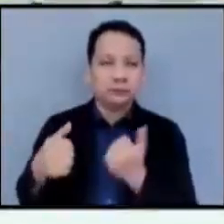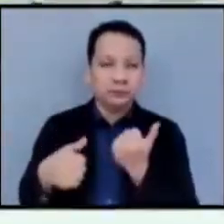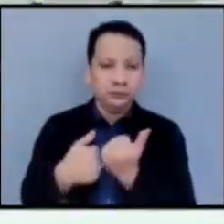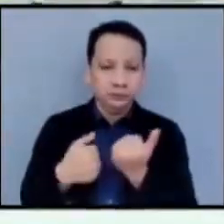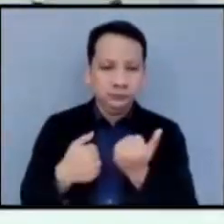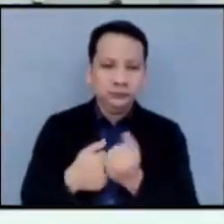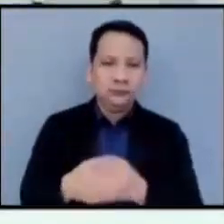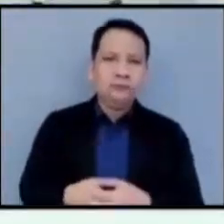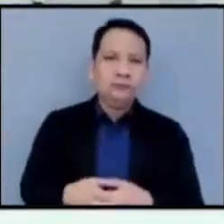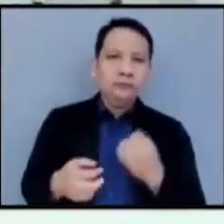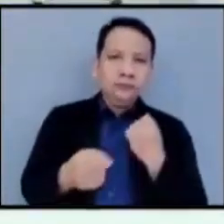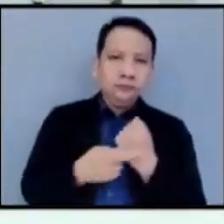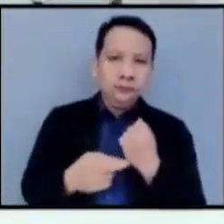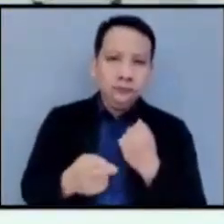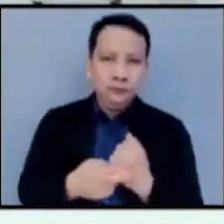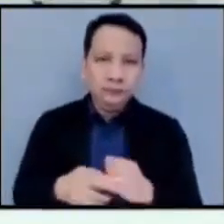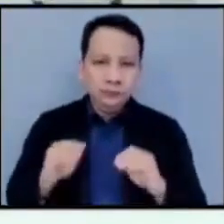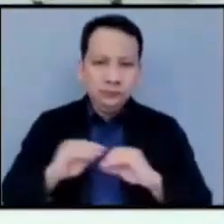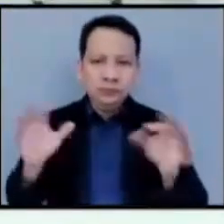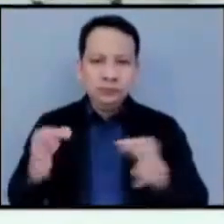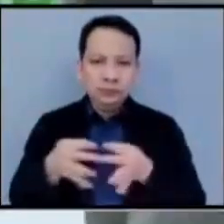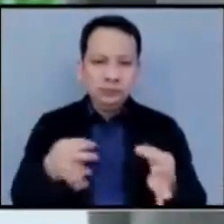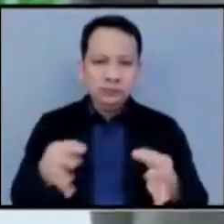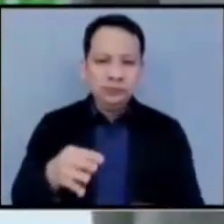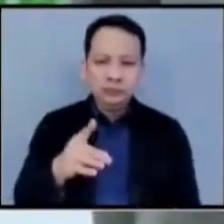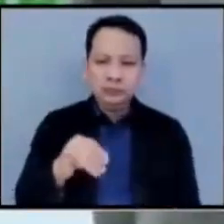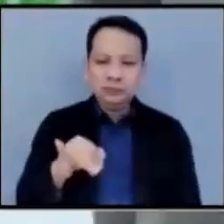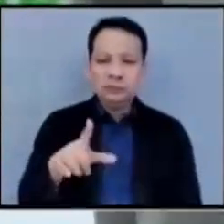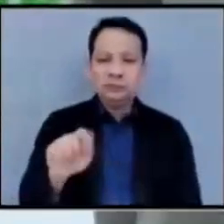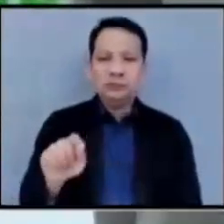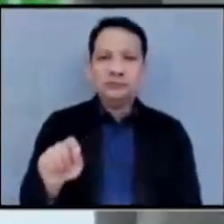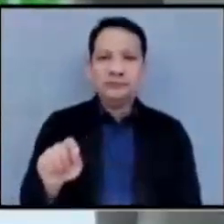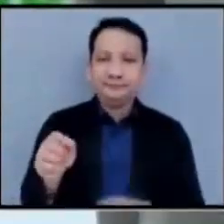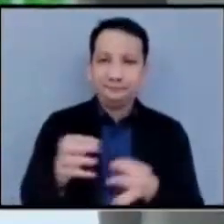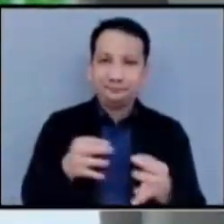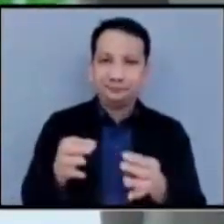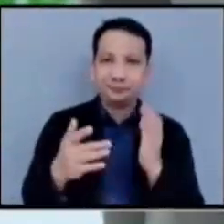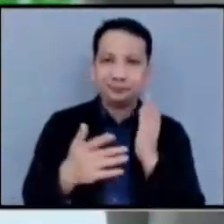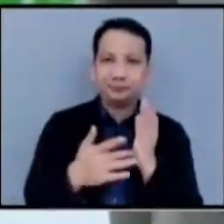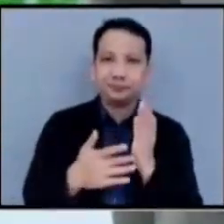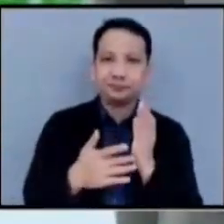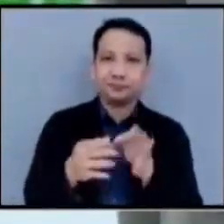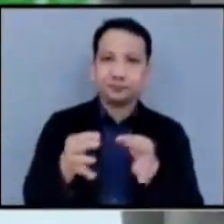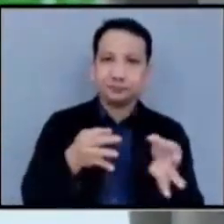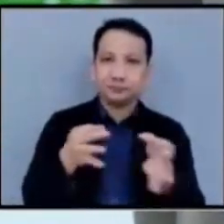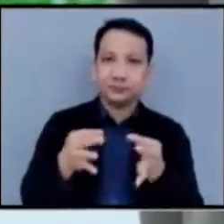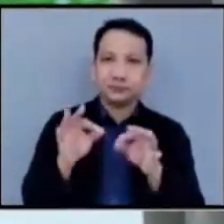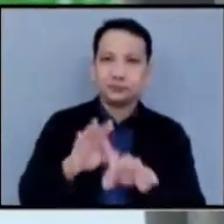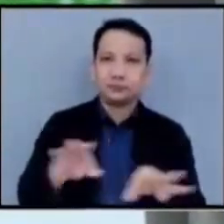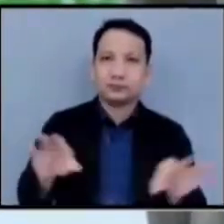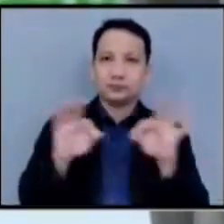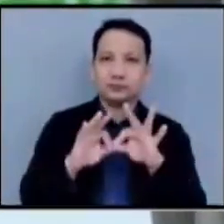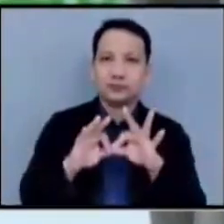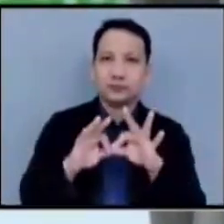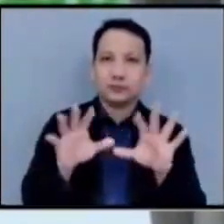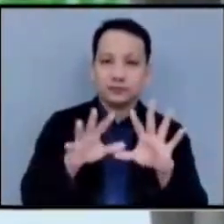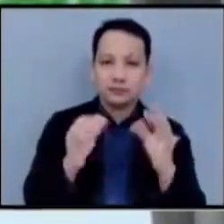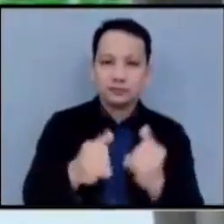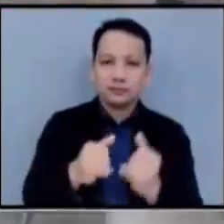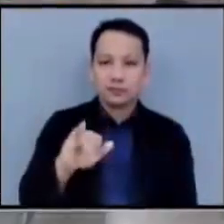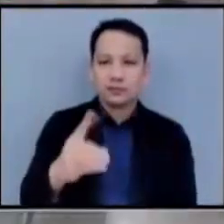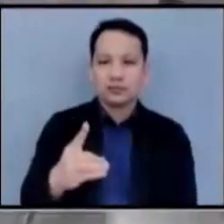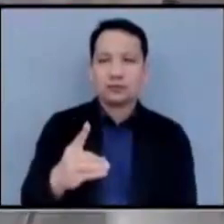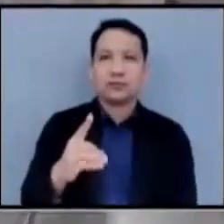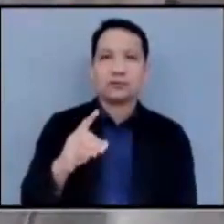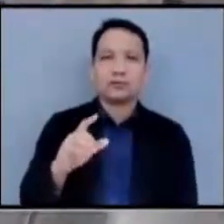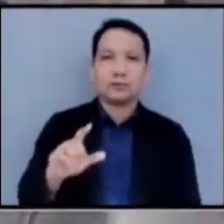pag-reserva. Paglilinaw naman ng Department of Information and Communication Technology, maaaring gamitin ang barangay ID basta mayroong